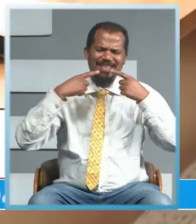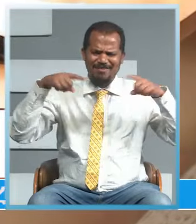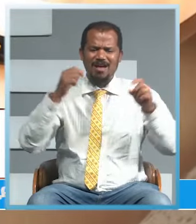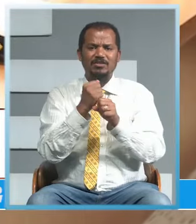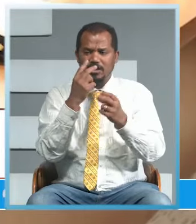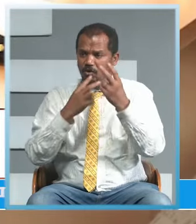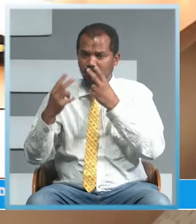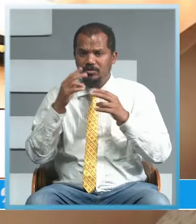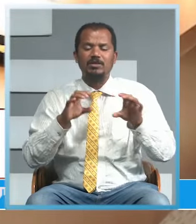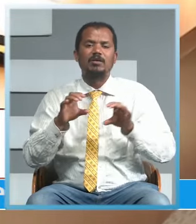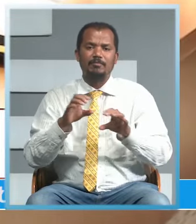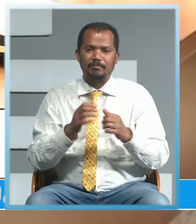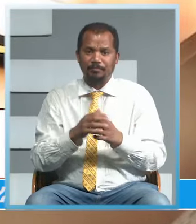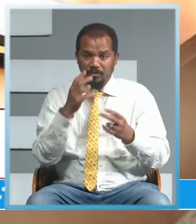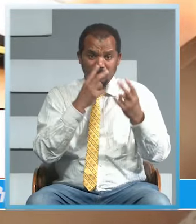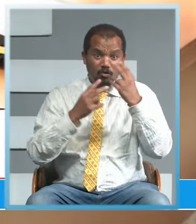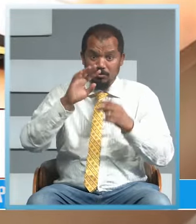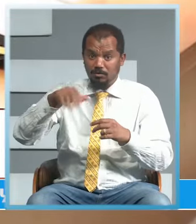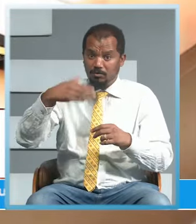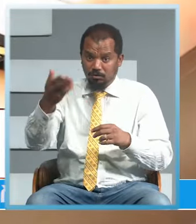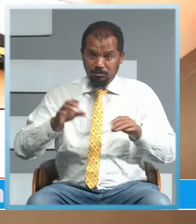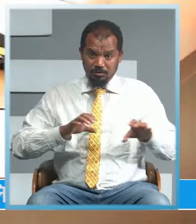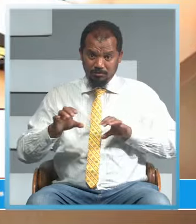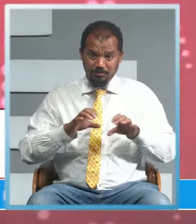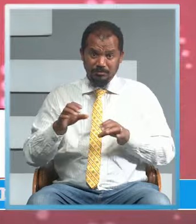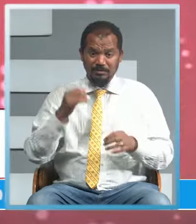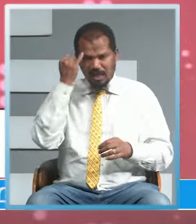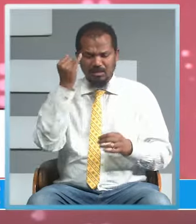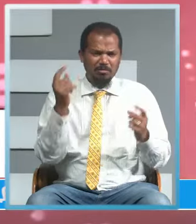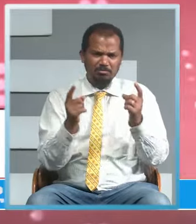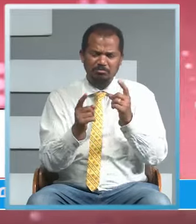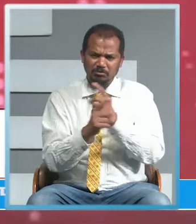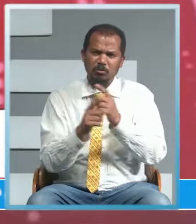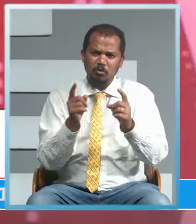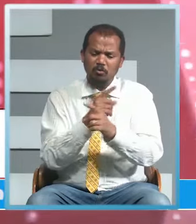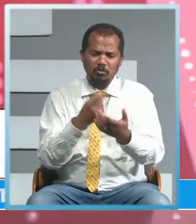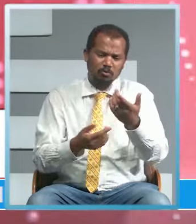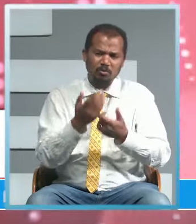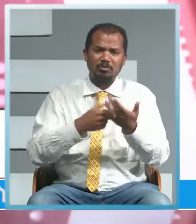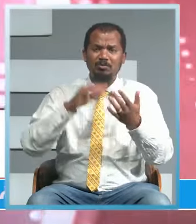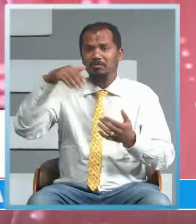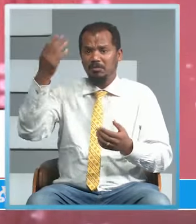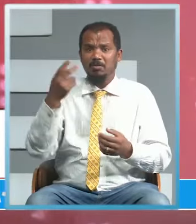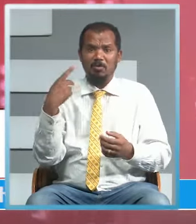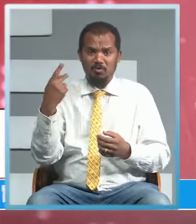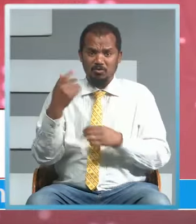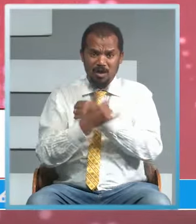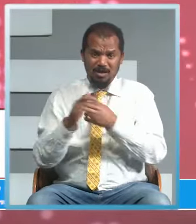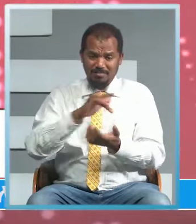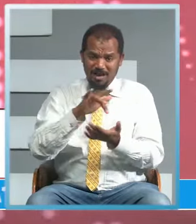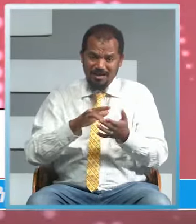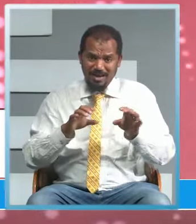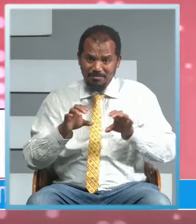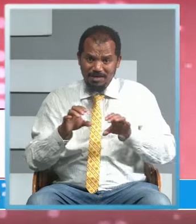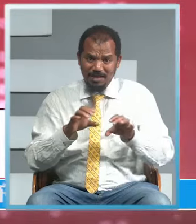ይፋዊ የስራ ጉብኝት ያደርጋል። ከጉብኝቱ በኋላ የሚደረገው የሐሳብ ልውውጥና ውይይት በቀጣይ በሁለቱ ሀገራት